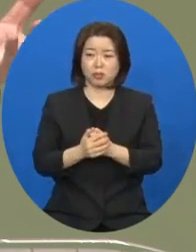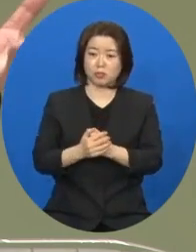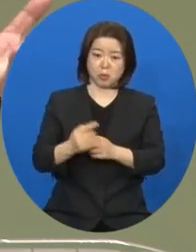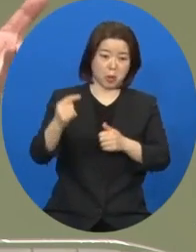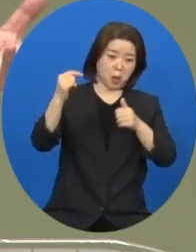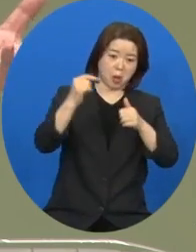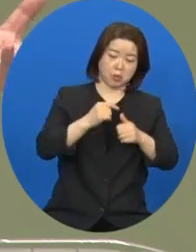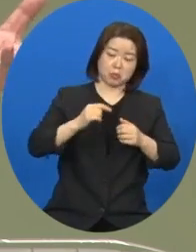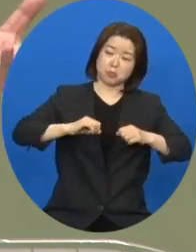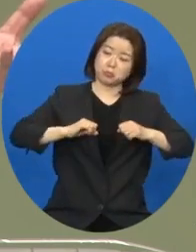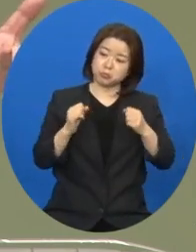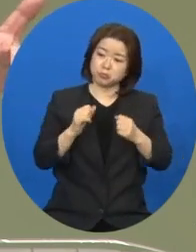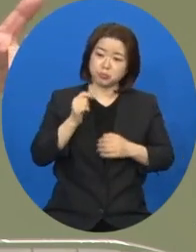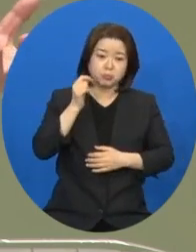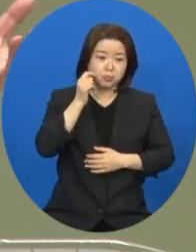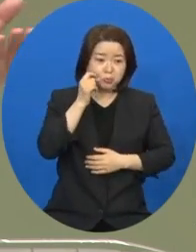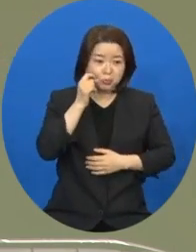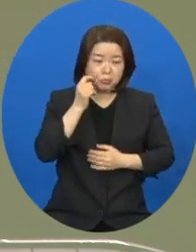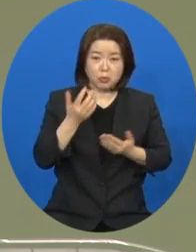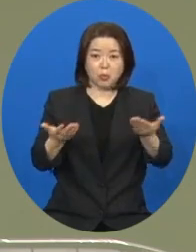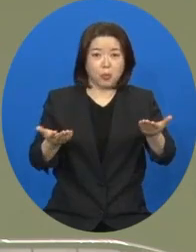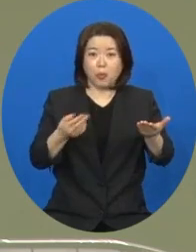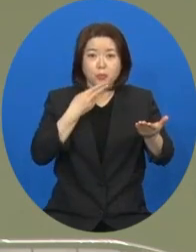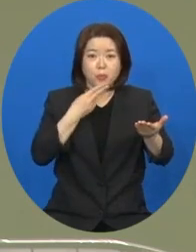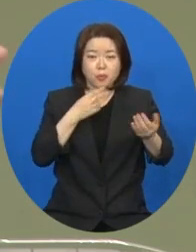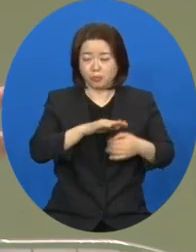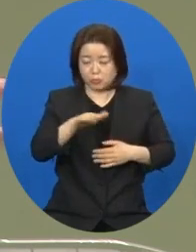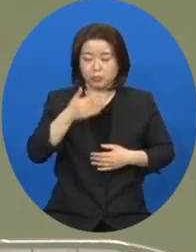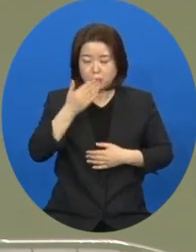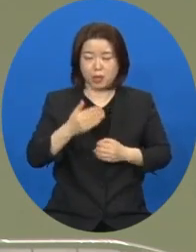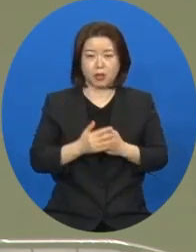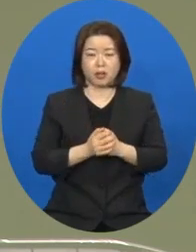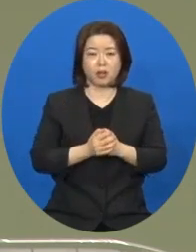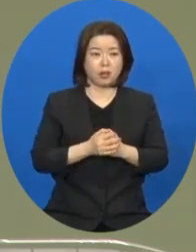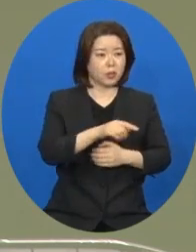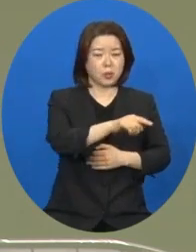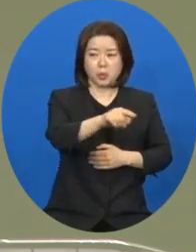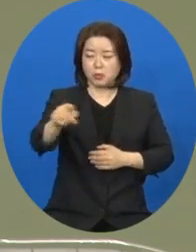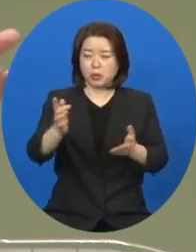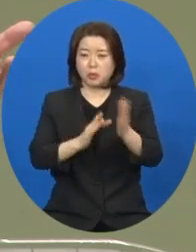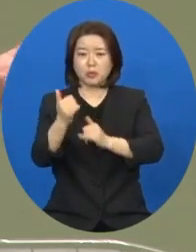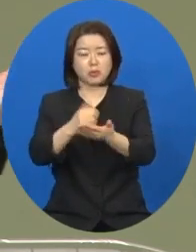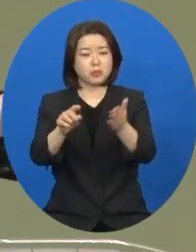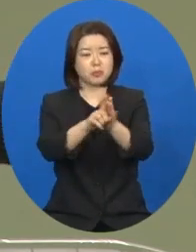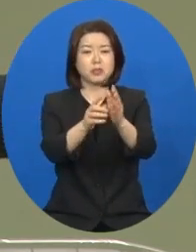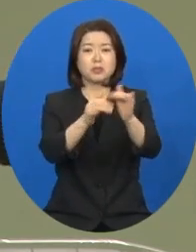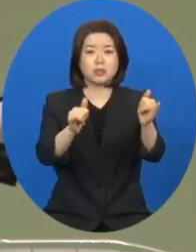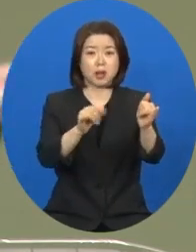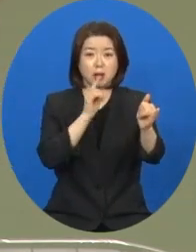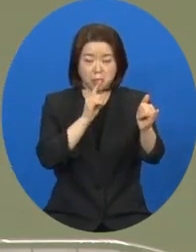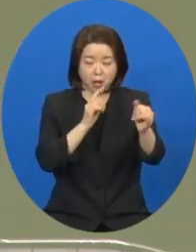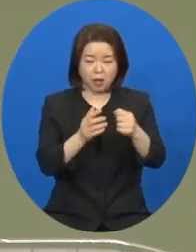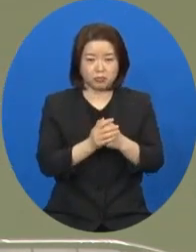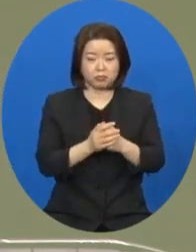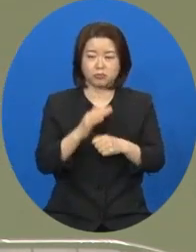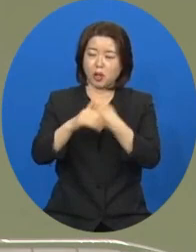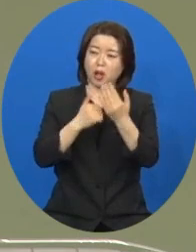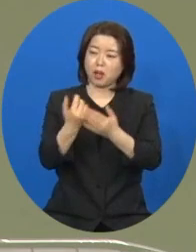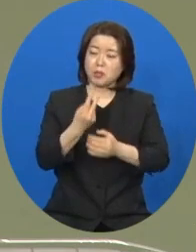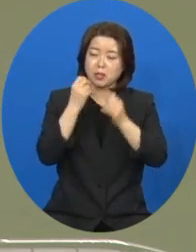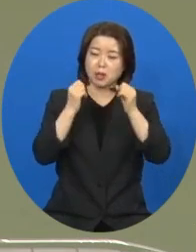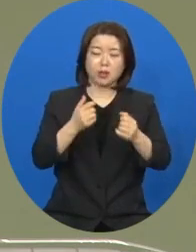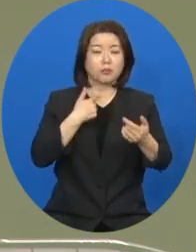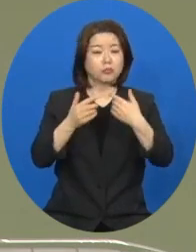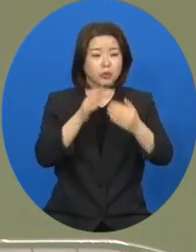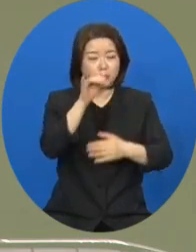못할 것도 뭐가 있겠냐. 여기도 다 예수 믿는 사람이라는데, 다 하나님의 살아계심을